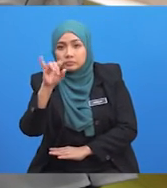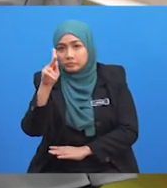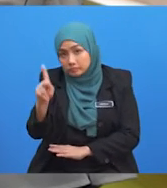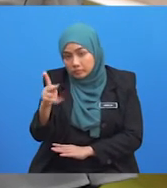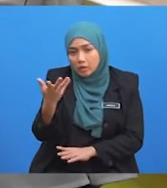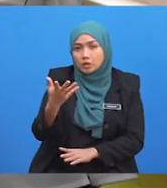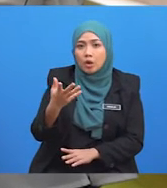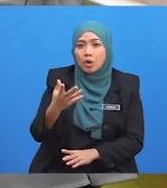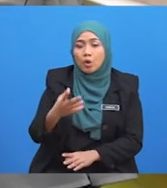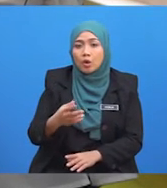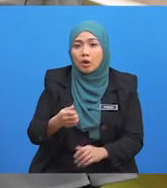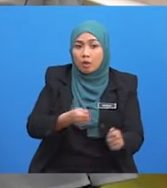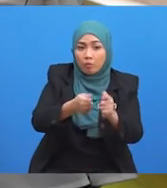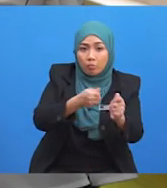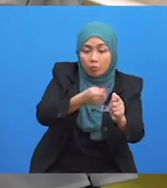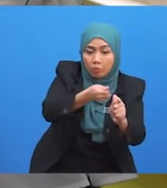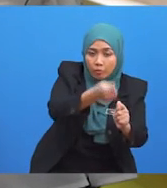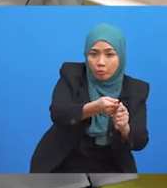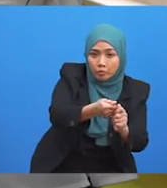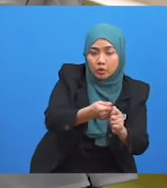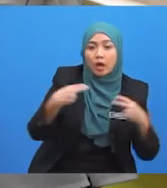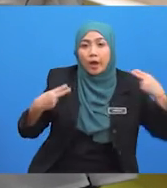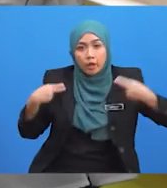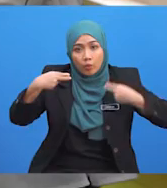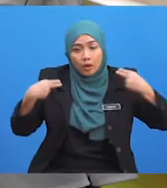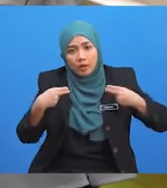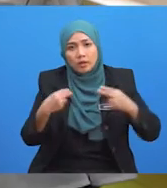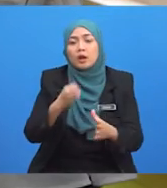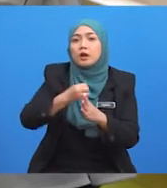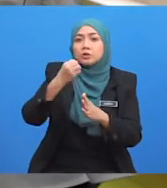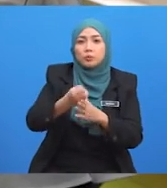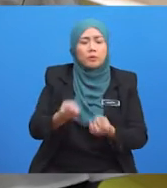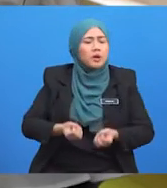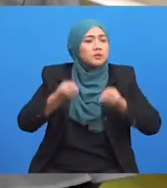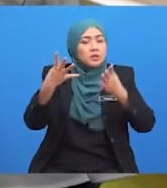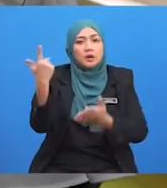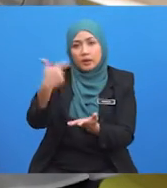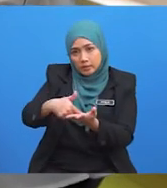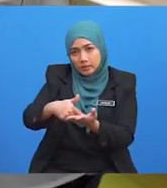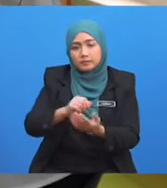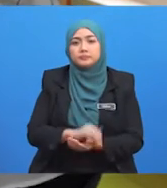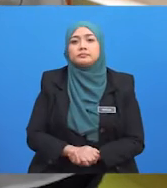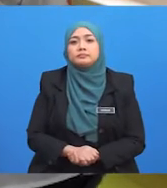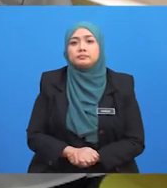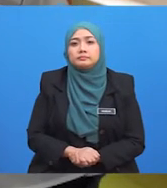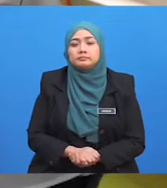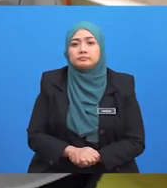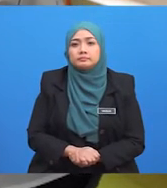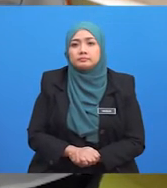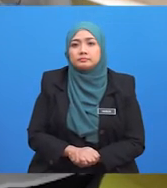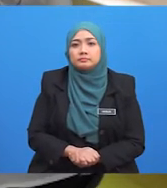memburu haiwan dalam hutan secara haram dan banyak lagi murid-murid. Setuju Encikgu